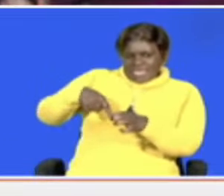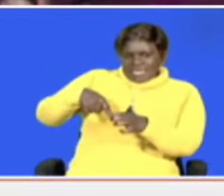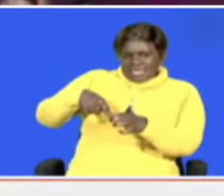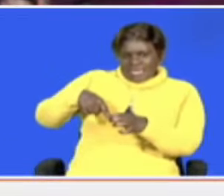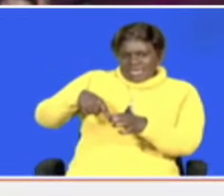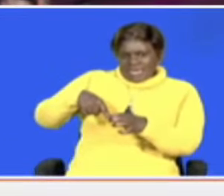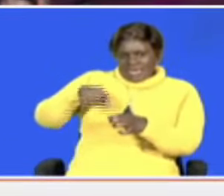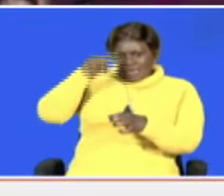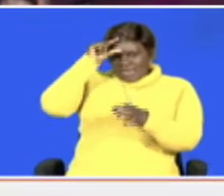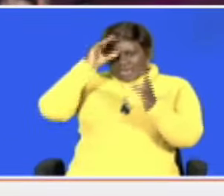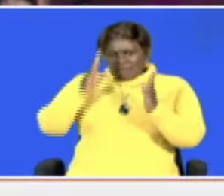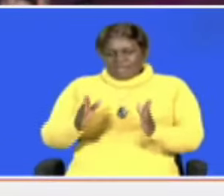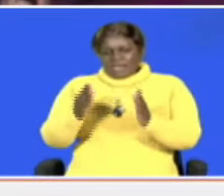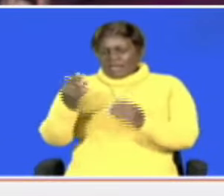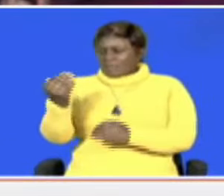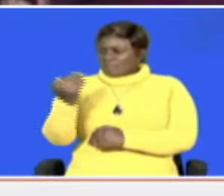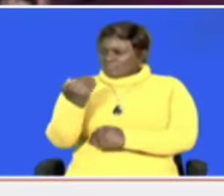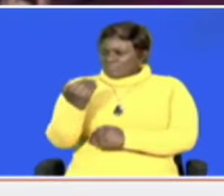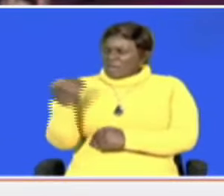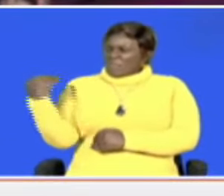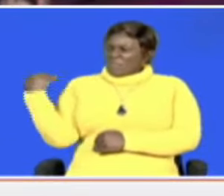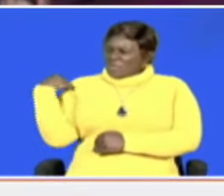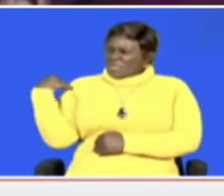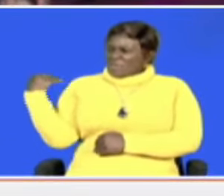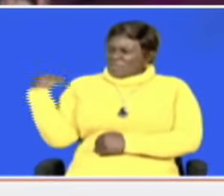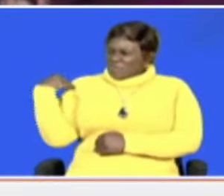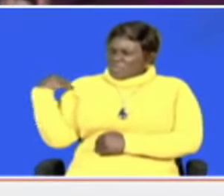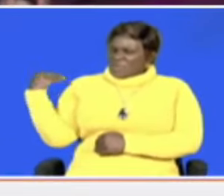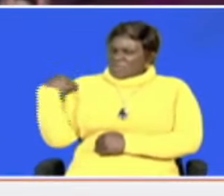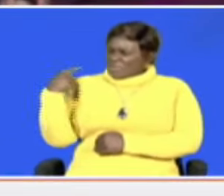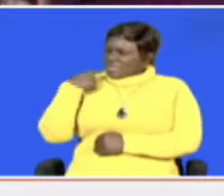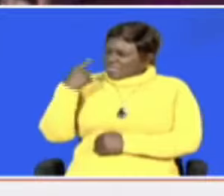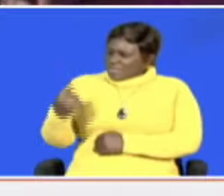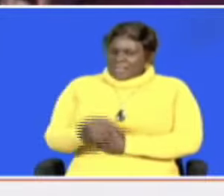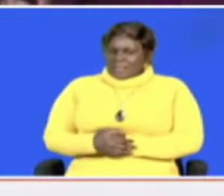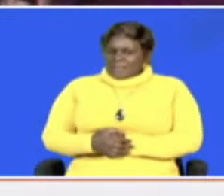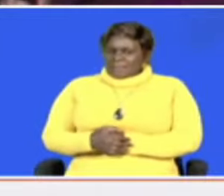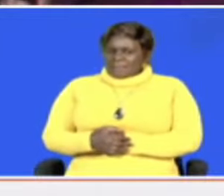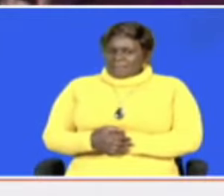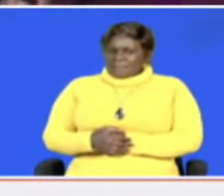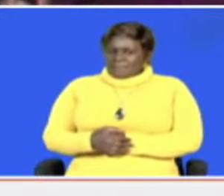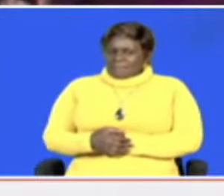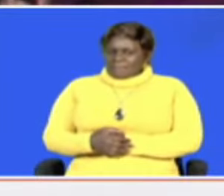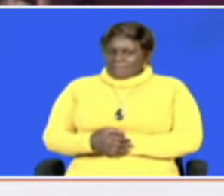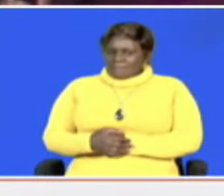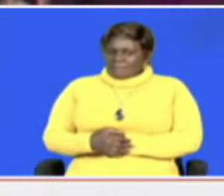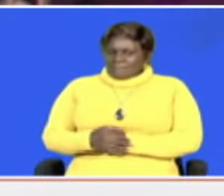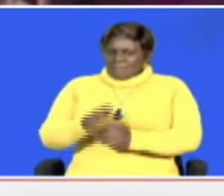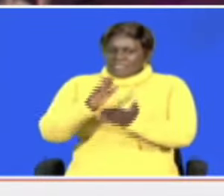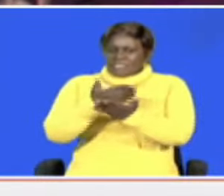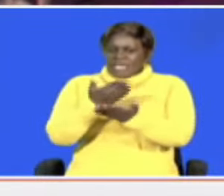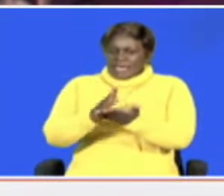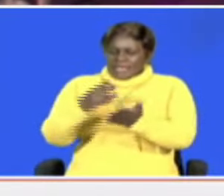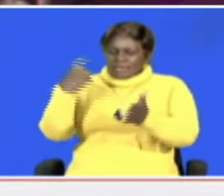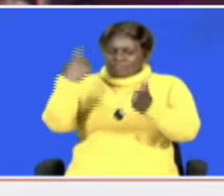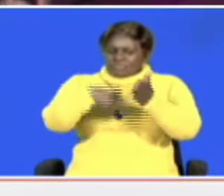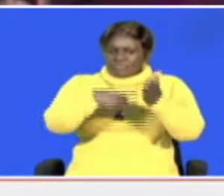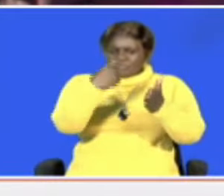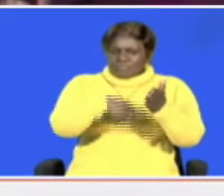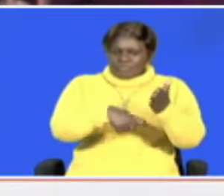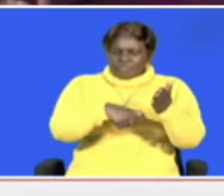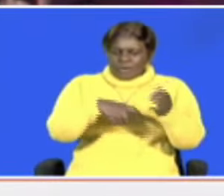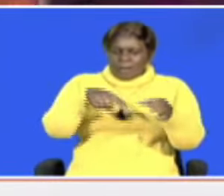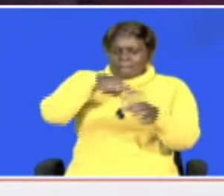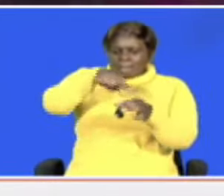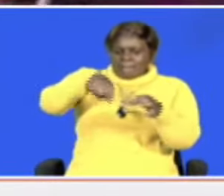gavana amekuja kwangu, amenisumbua mara mingi, akaniambia ile sharing ya revenue ya